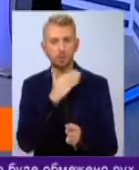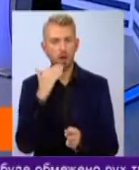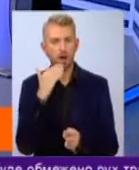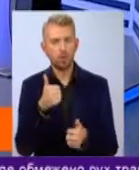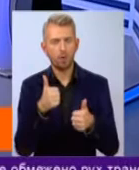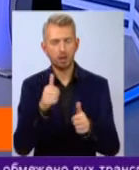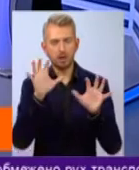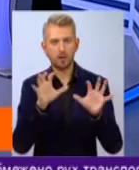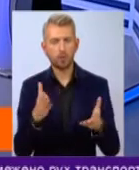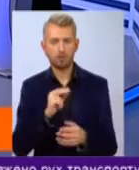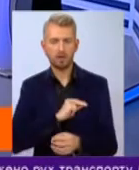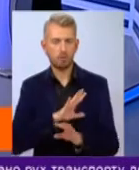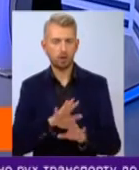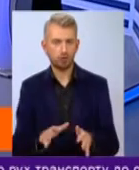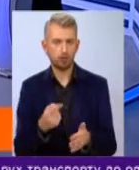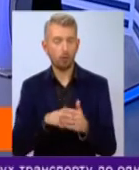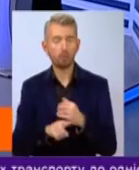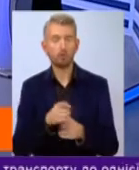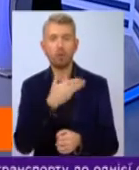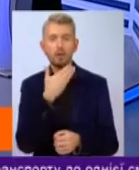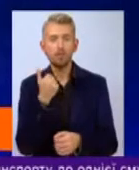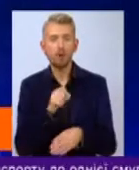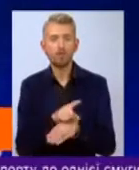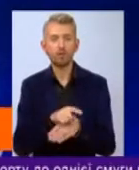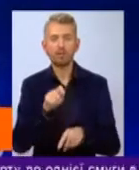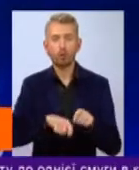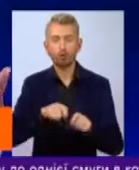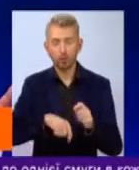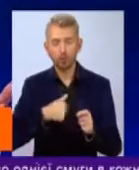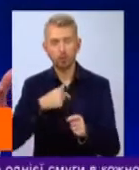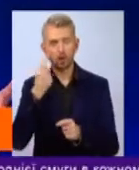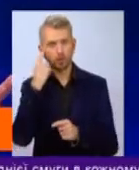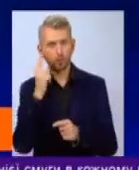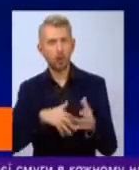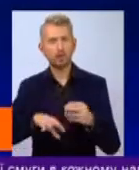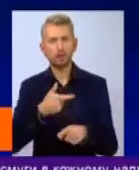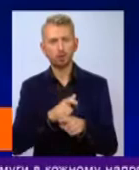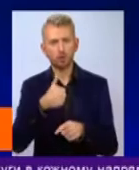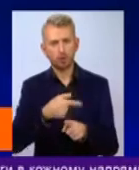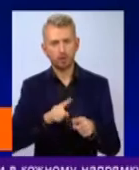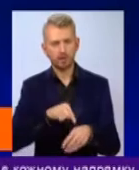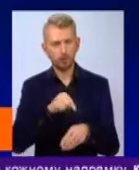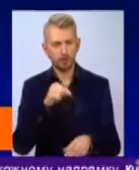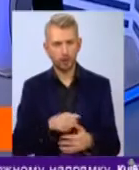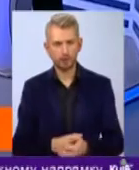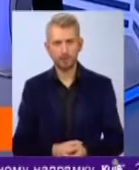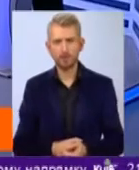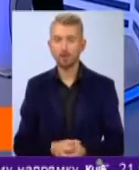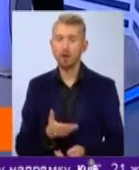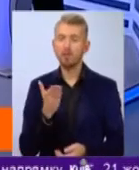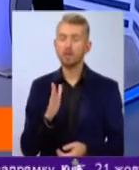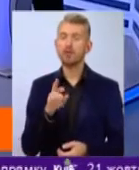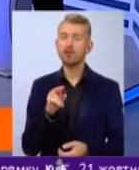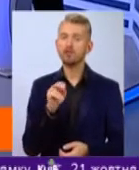гарних законів, які не працюють, оскільки нема функції контролю, і я гадаю, всі дуже добре це відчувають. Пане